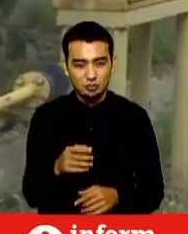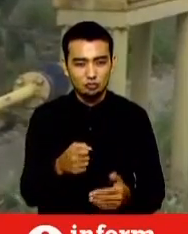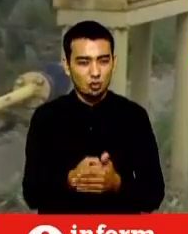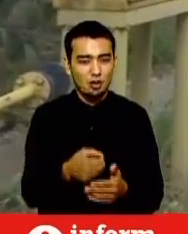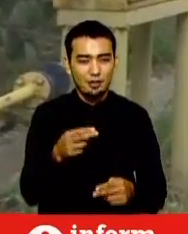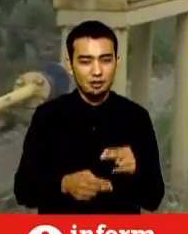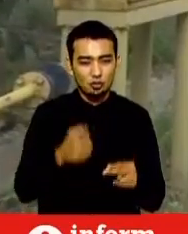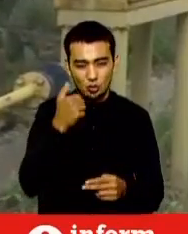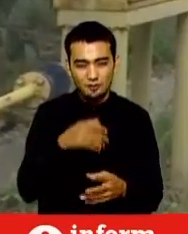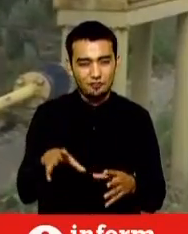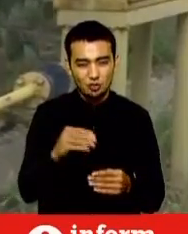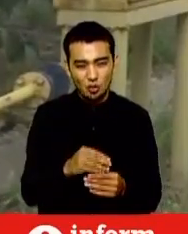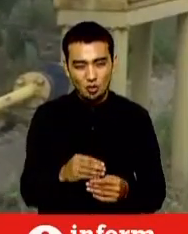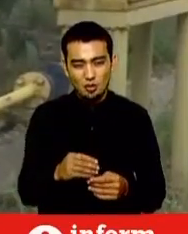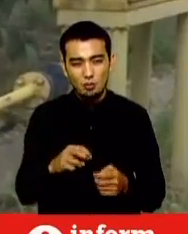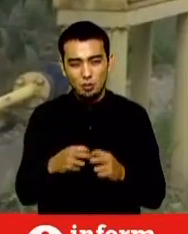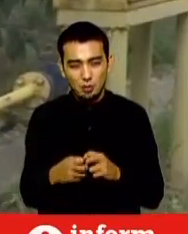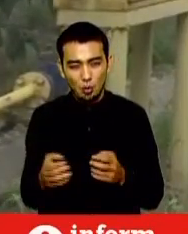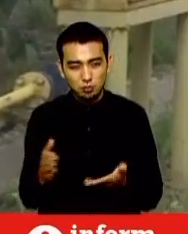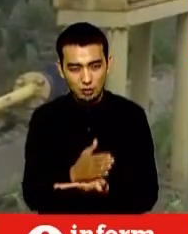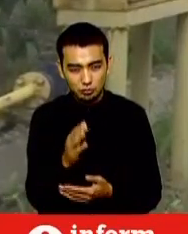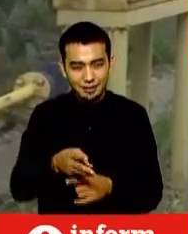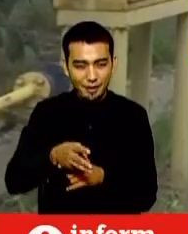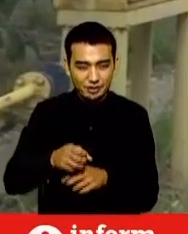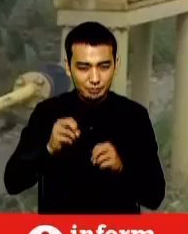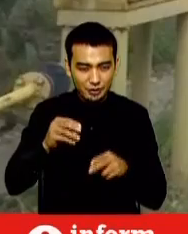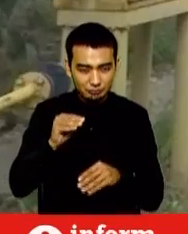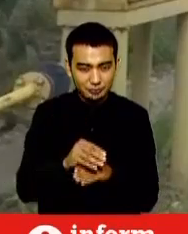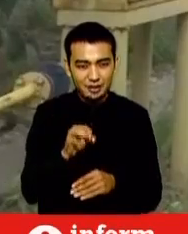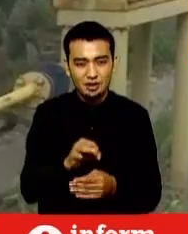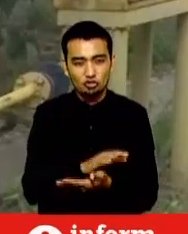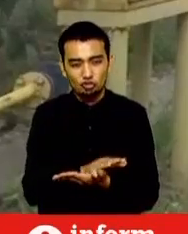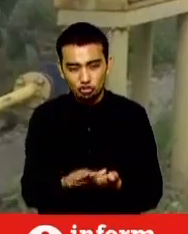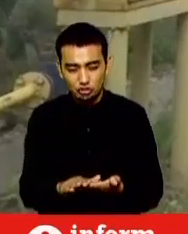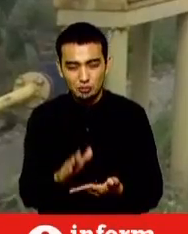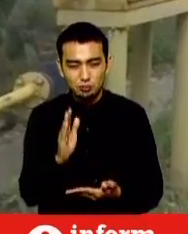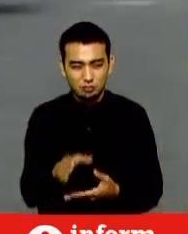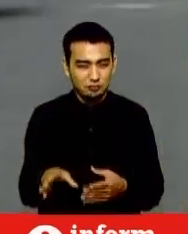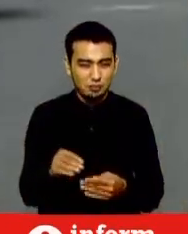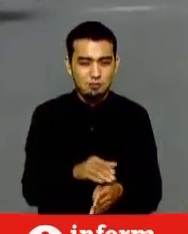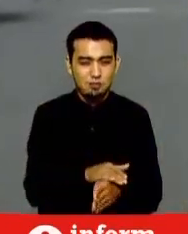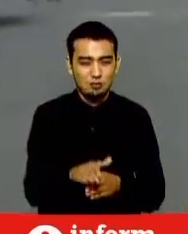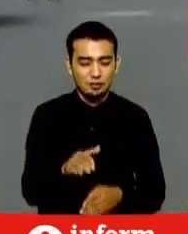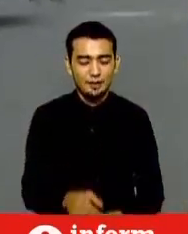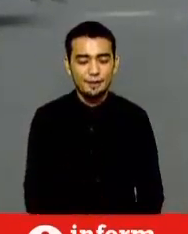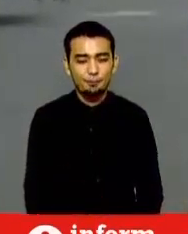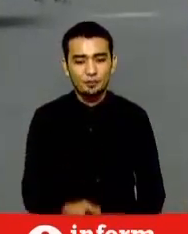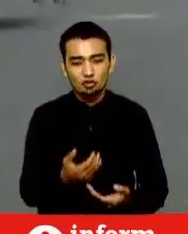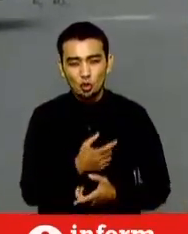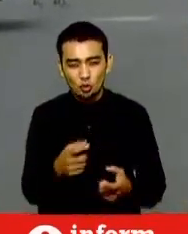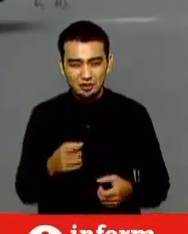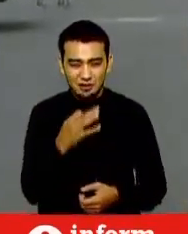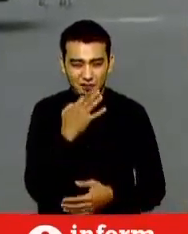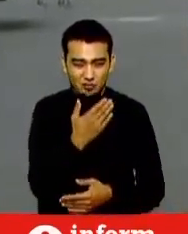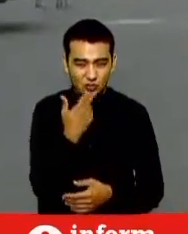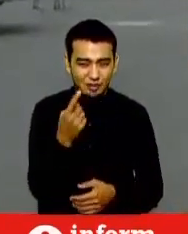дейін барлық келеңсіздіктерді жойып, бейне камера бар, ішіндегі құрылғылар, тазалық бәрін қалпына келтіреміз. Тұрғындар наразылығын тудырған